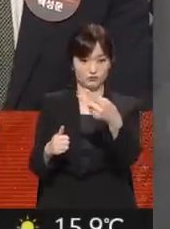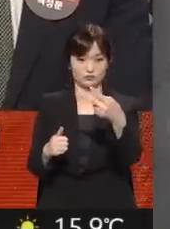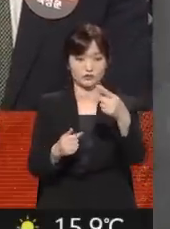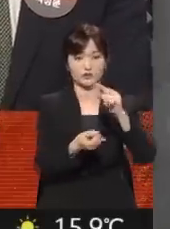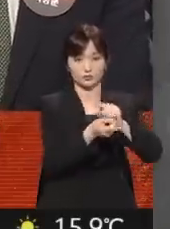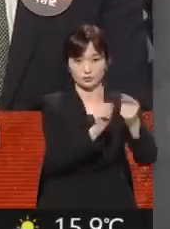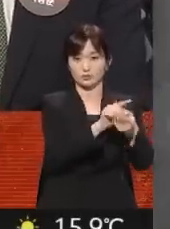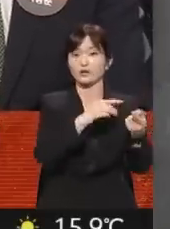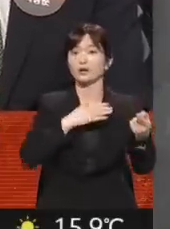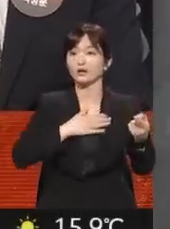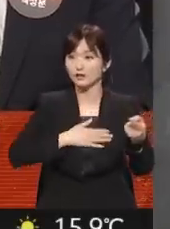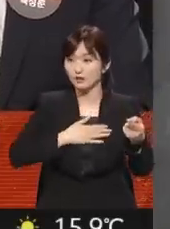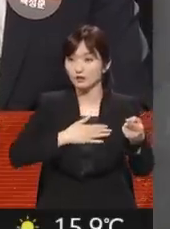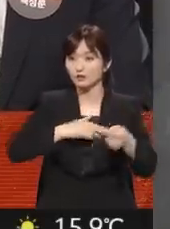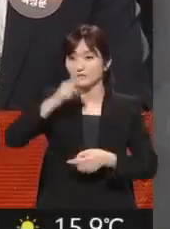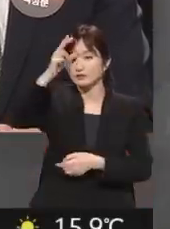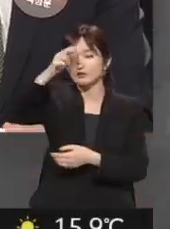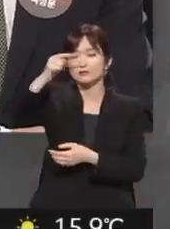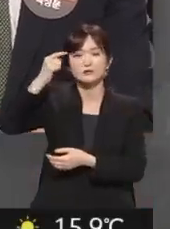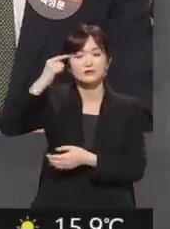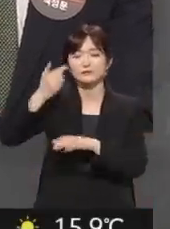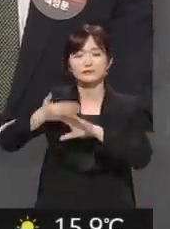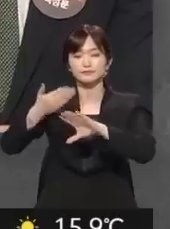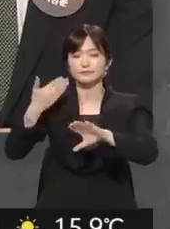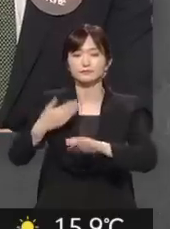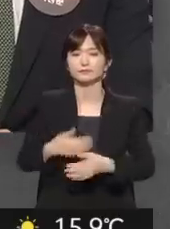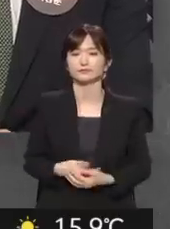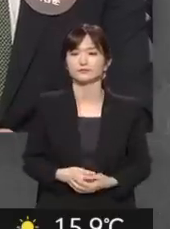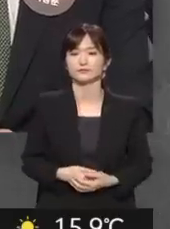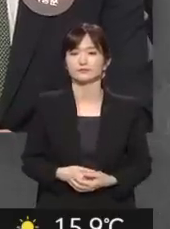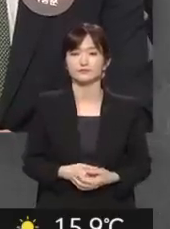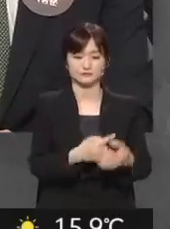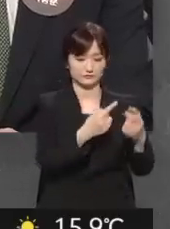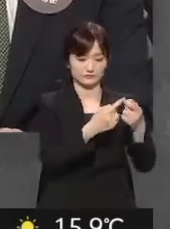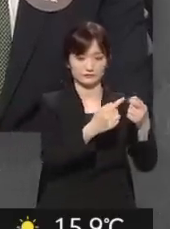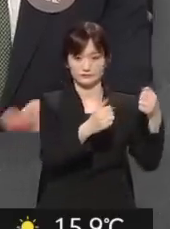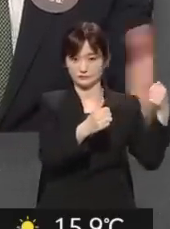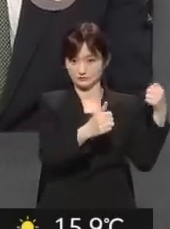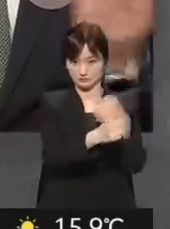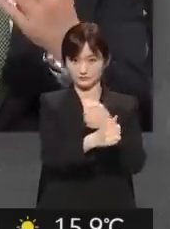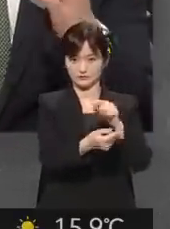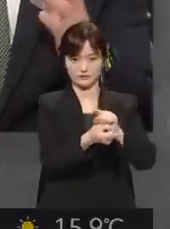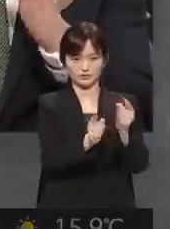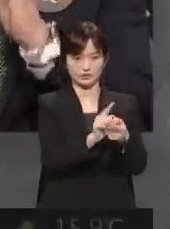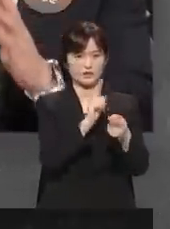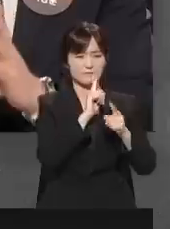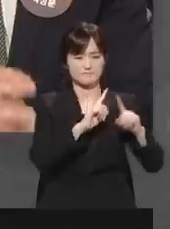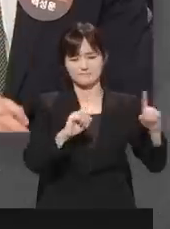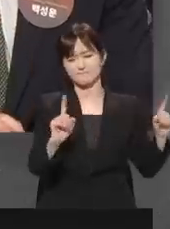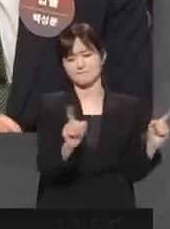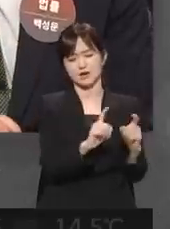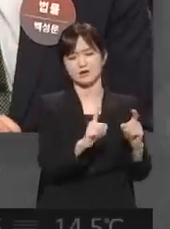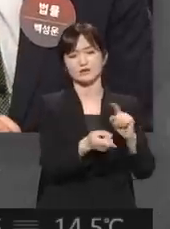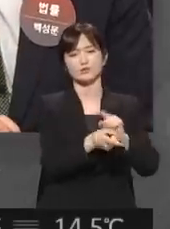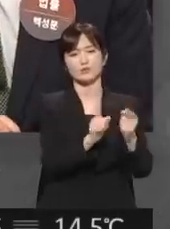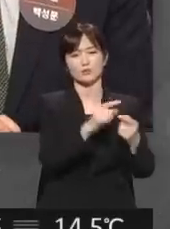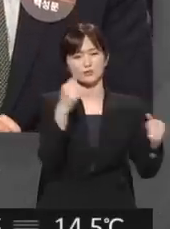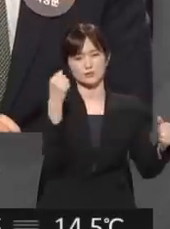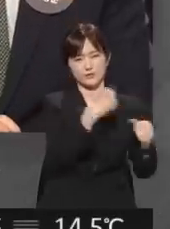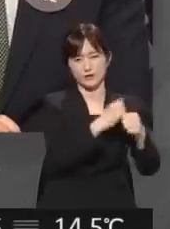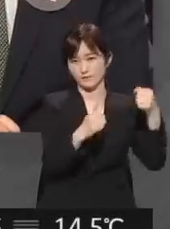입장인데 문제는 경찰은 좀 다릅니다 경찰의 입장은 1차 폭행은 일단 서로 시비가 붙었던 쌍방폭행이고